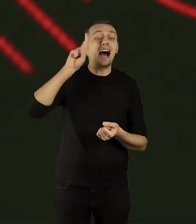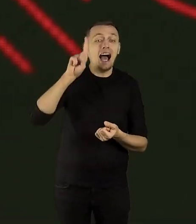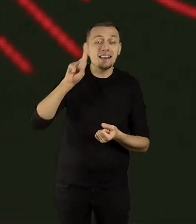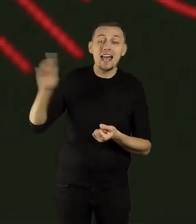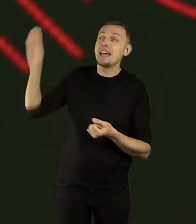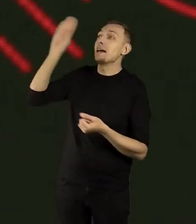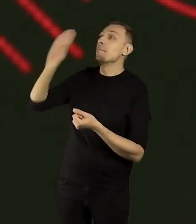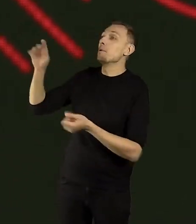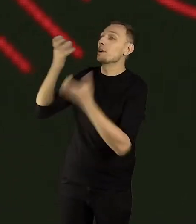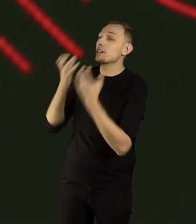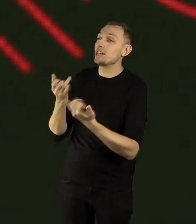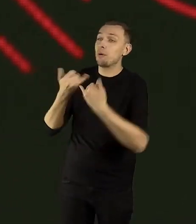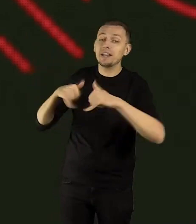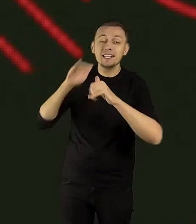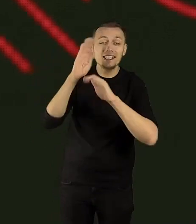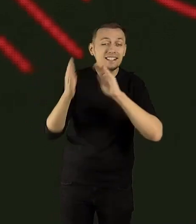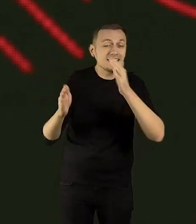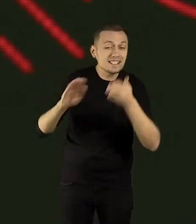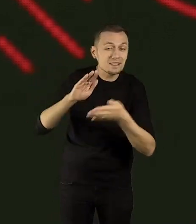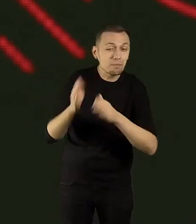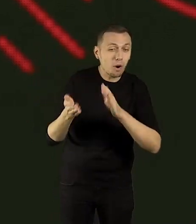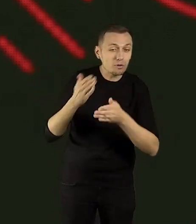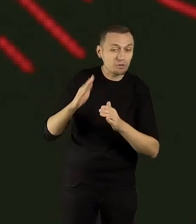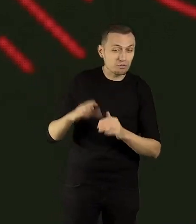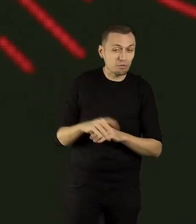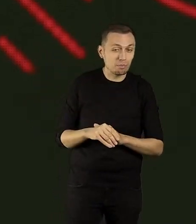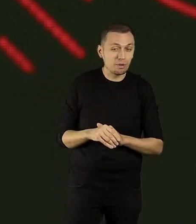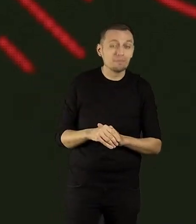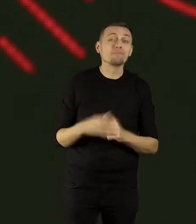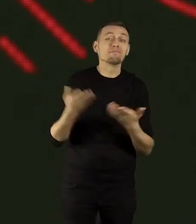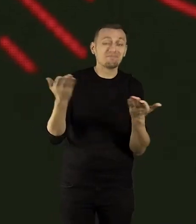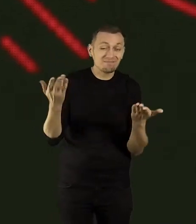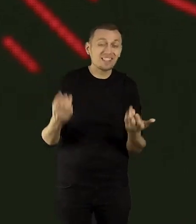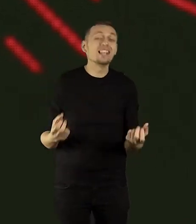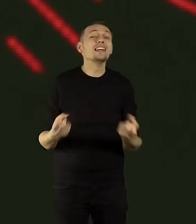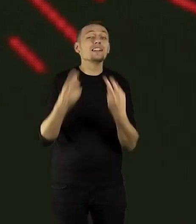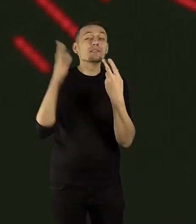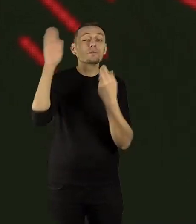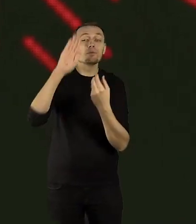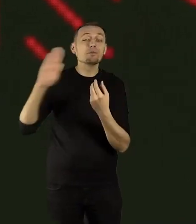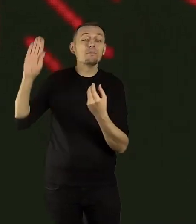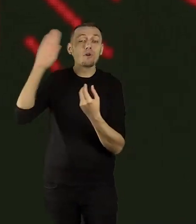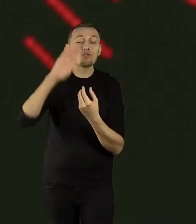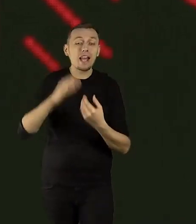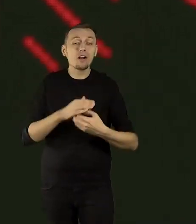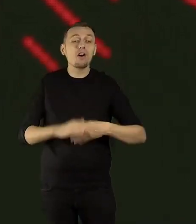Bożego Narodzenia. Jest to stwierdzenie o suwerennej łasce Bożej.